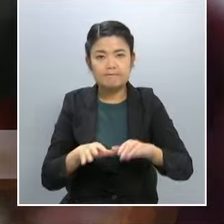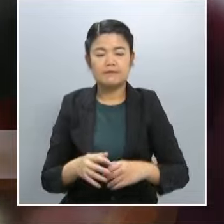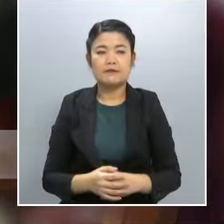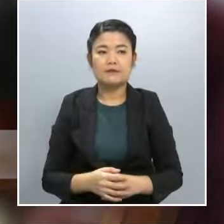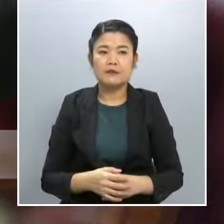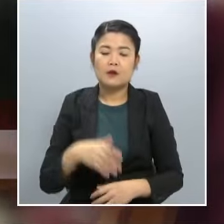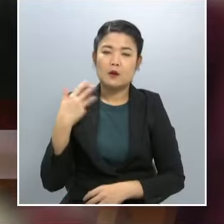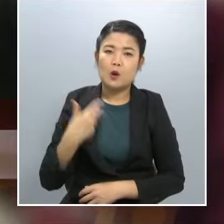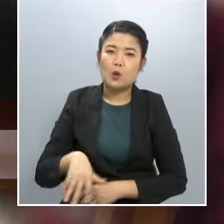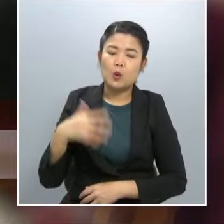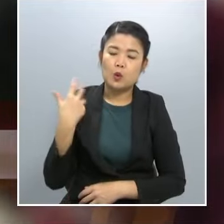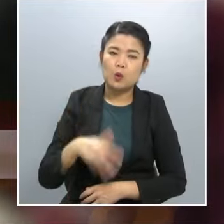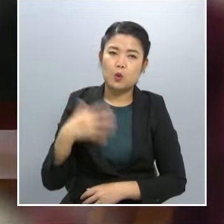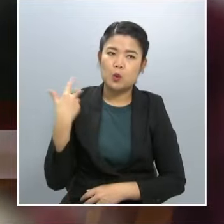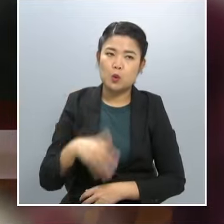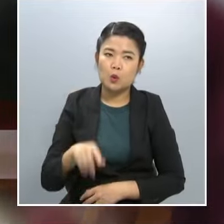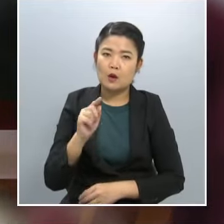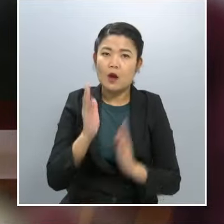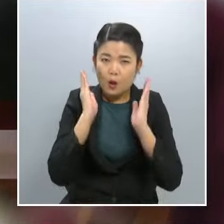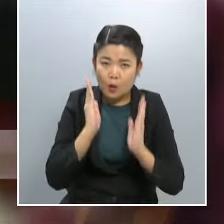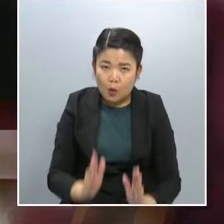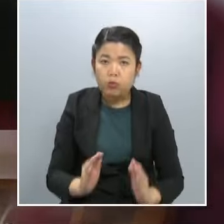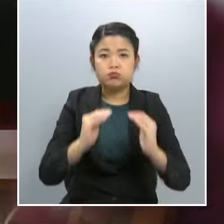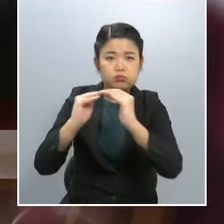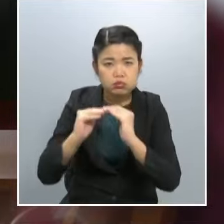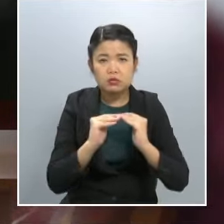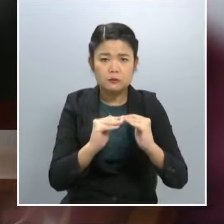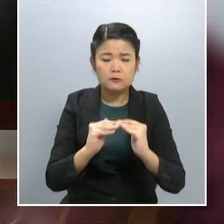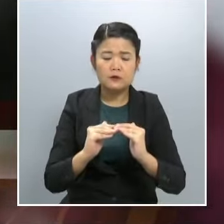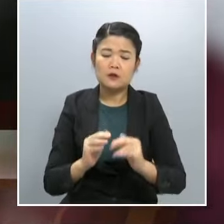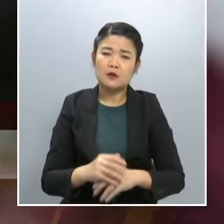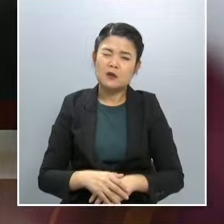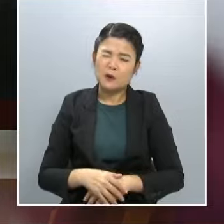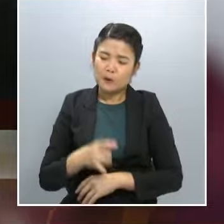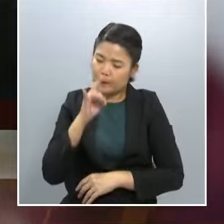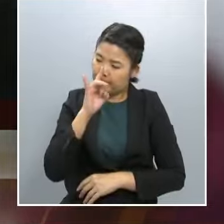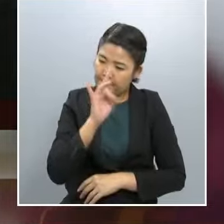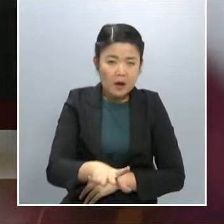มนี่เขาเป็นมนุษย์เหมือนกันนะเนี่ยโหเทียมจริง